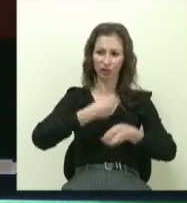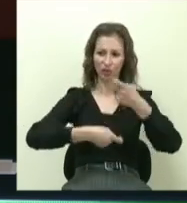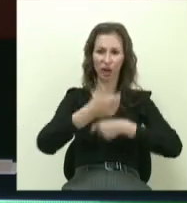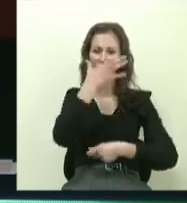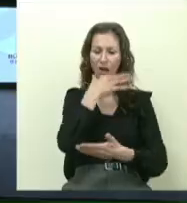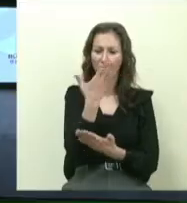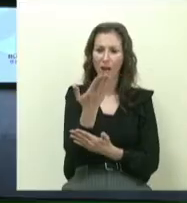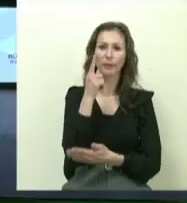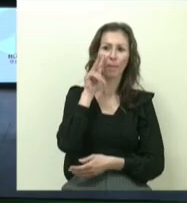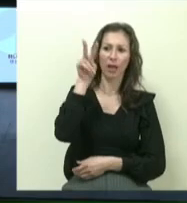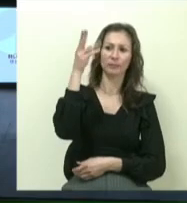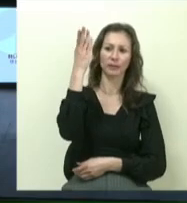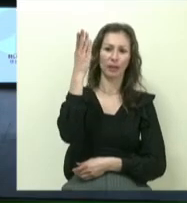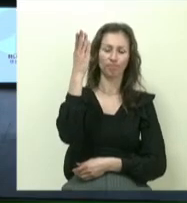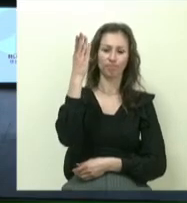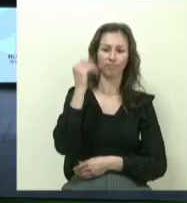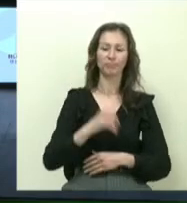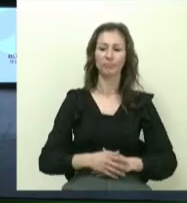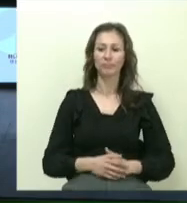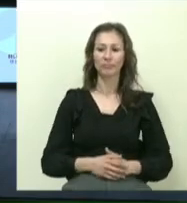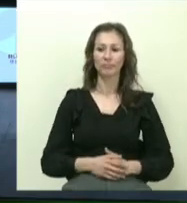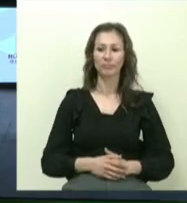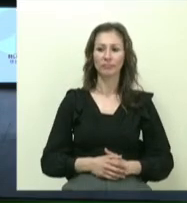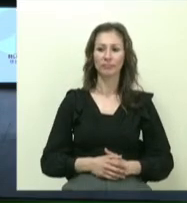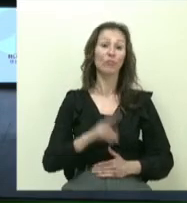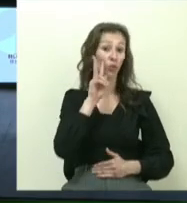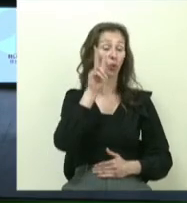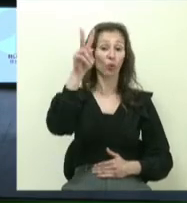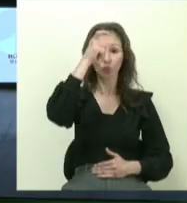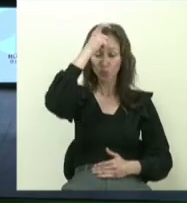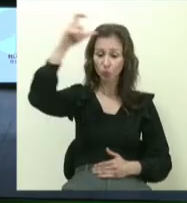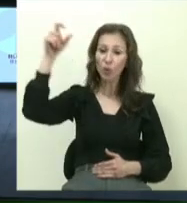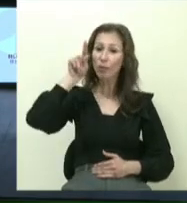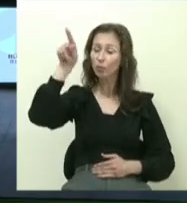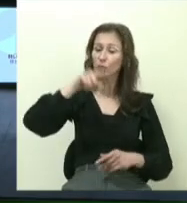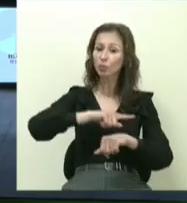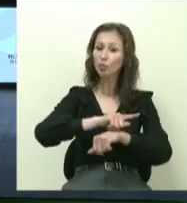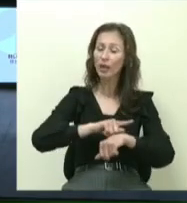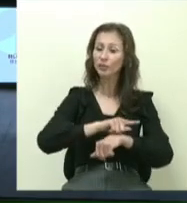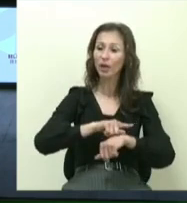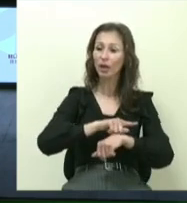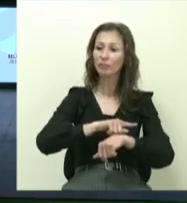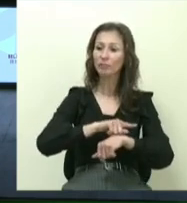karnemize baktığımızda şunu görüyoruz Türkiye bu süreçte